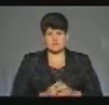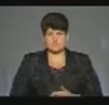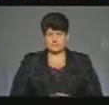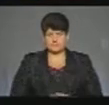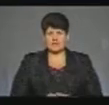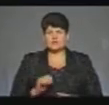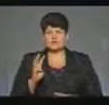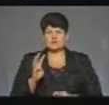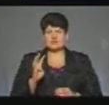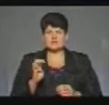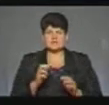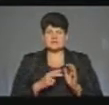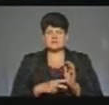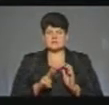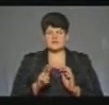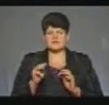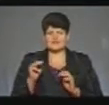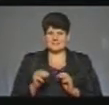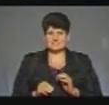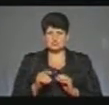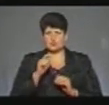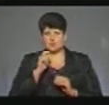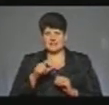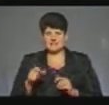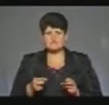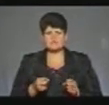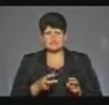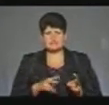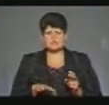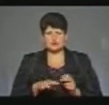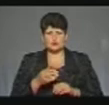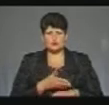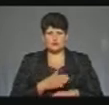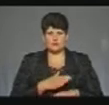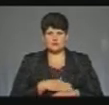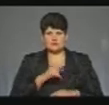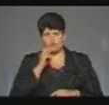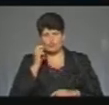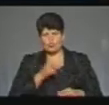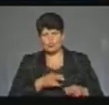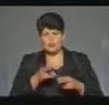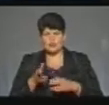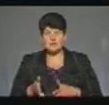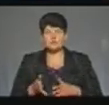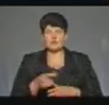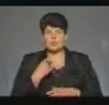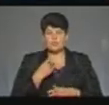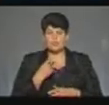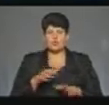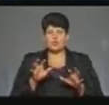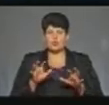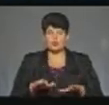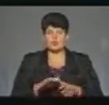482 тисячі українців виселили з території Польщі до України, каже голова Всеукраїнського товариства